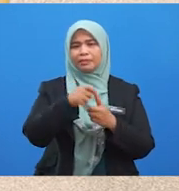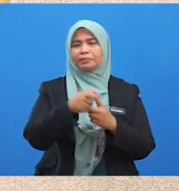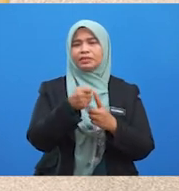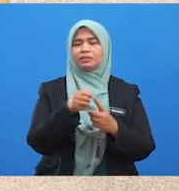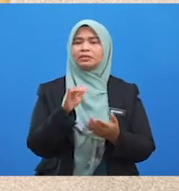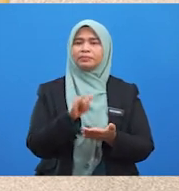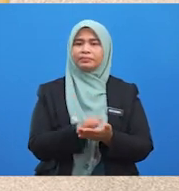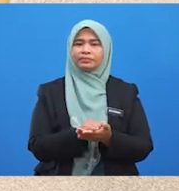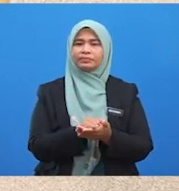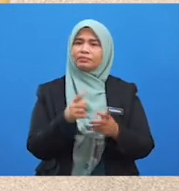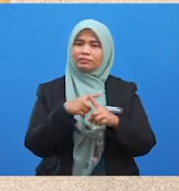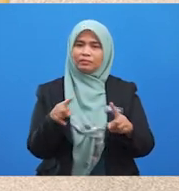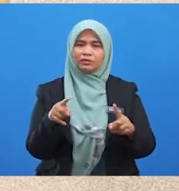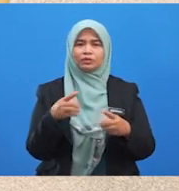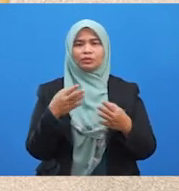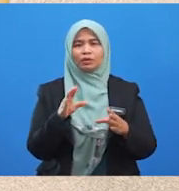dalam tong sampah.